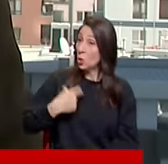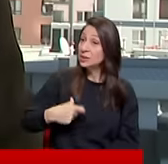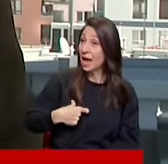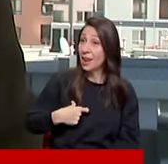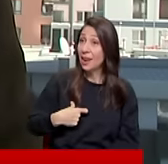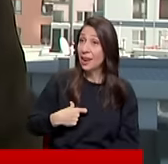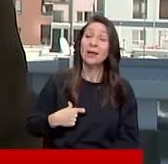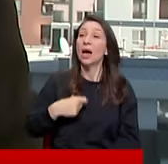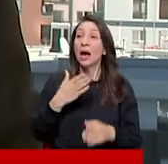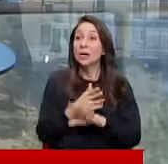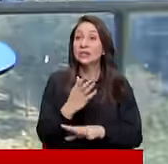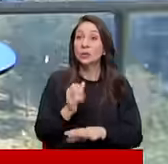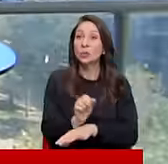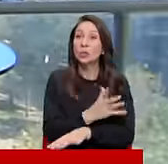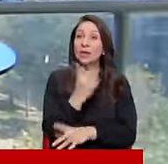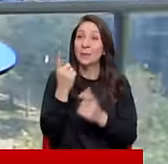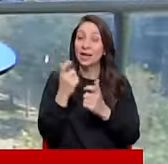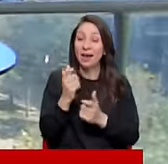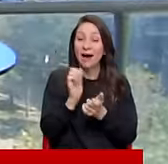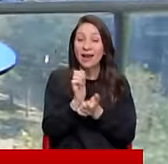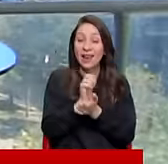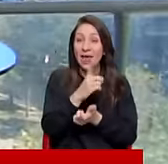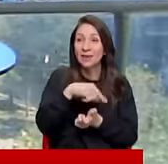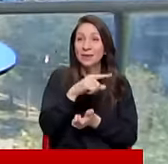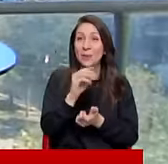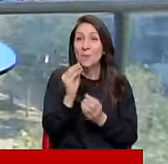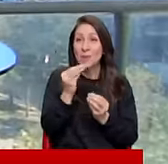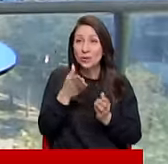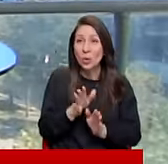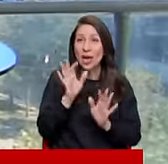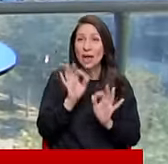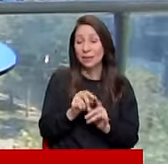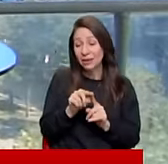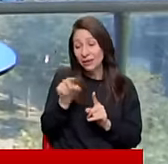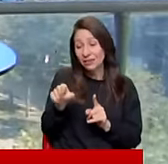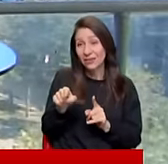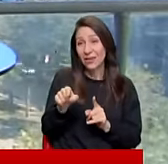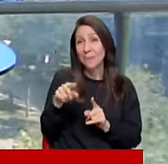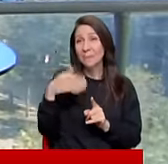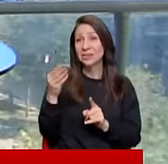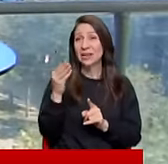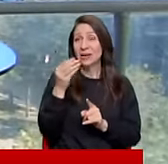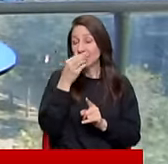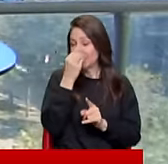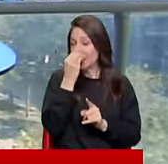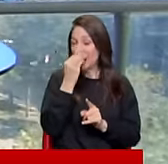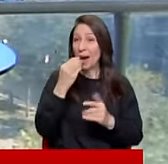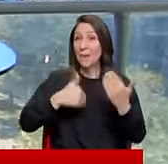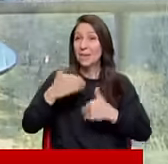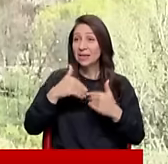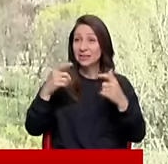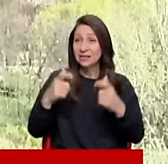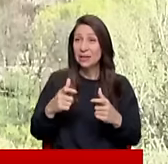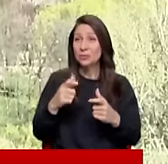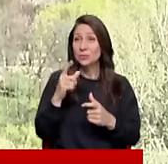alan. Ve evet, aslında duygusal da bir alan. Aileler, evet, hani yani bebek doğuyor, hemen yan tarafta bir başka işte ne bileyim ameliyat, evet,